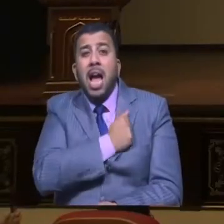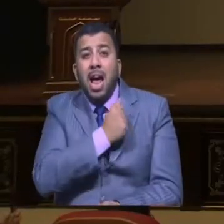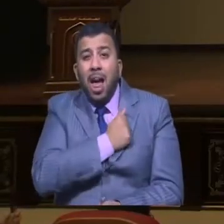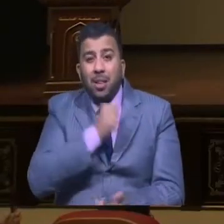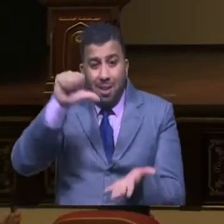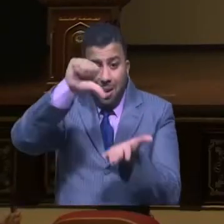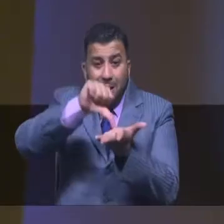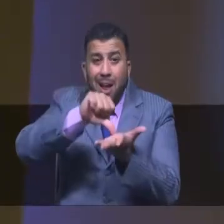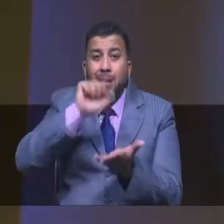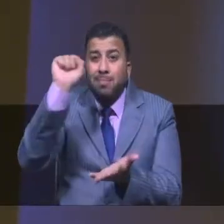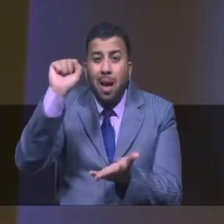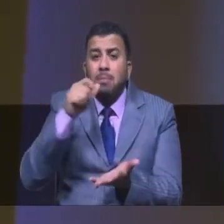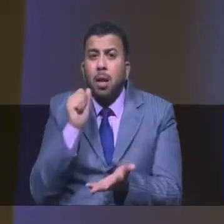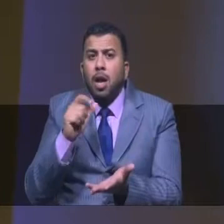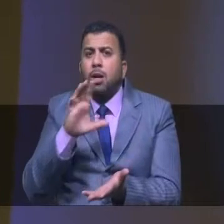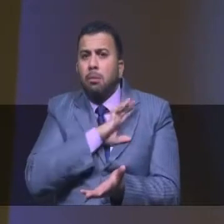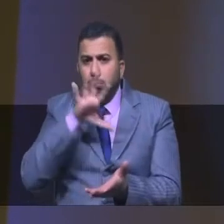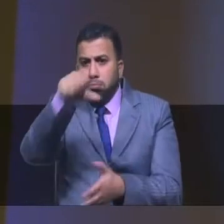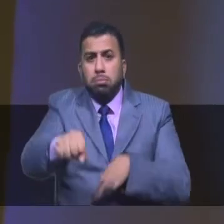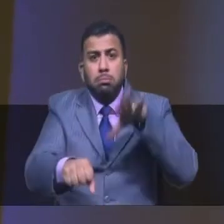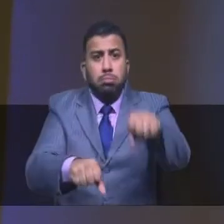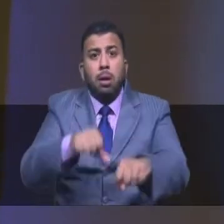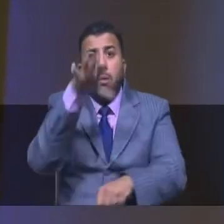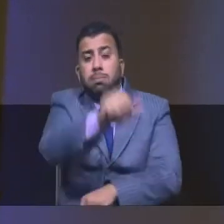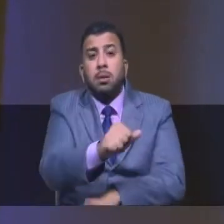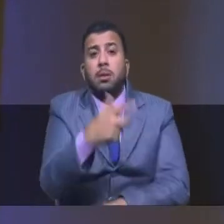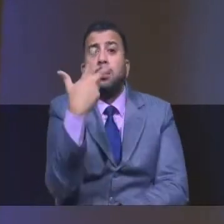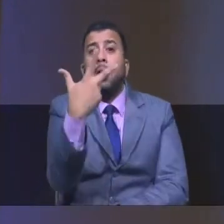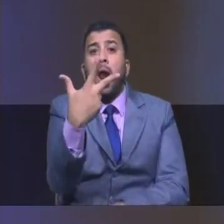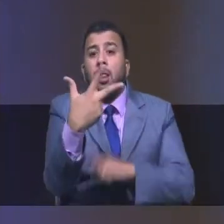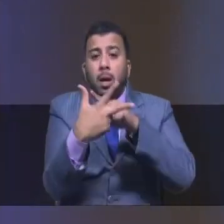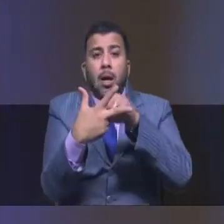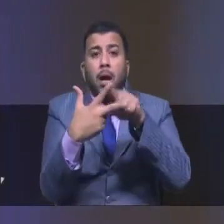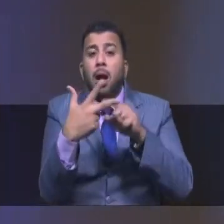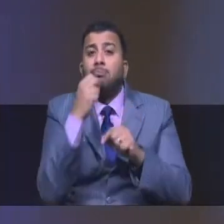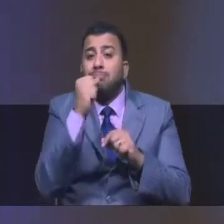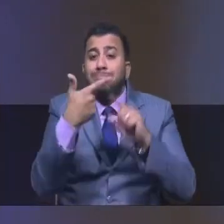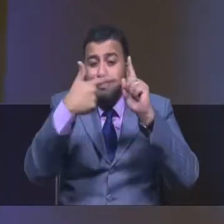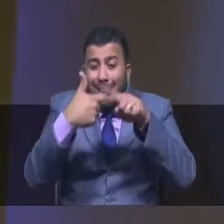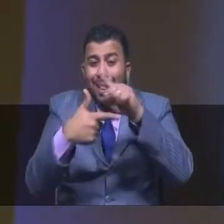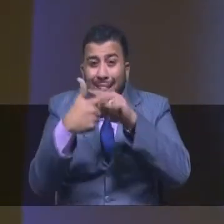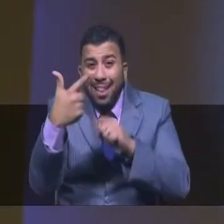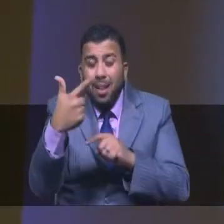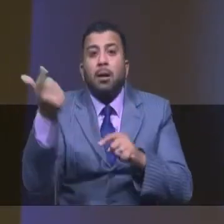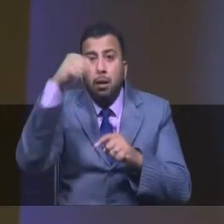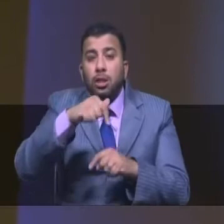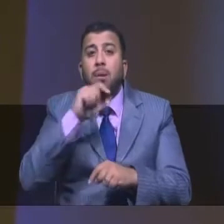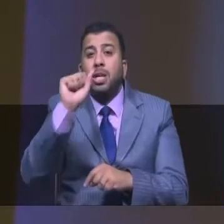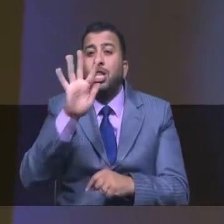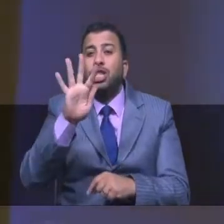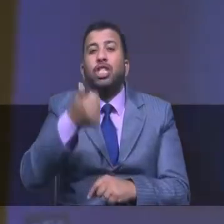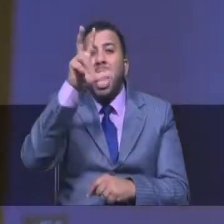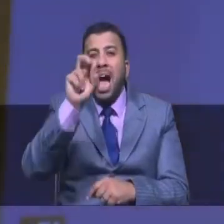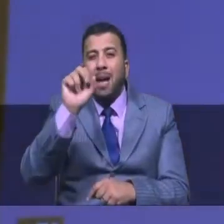رضا بهلوي أمرا لقواته باجتياح جزيرتي طنب الكبرى وطنب الصغرى. وفي اليوم ذاته تمكن شاه